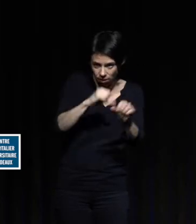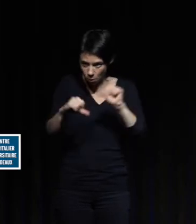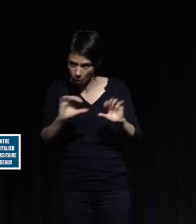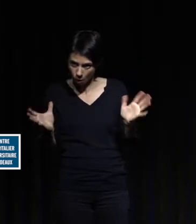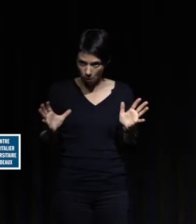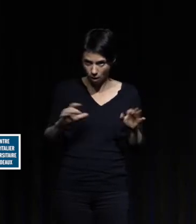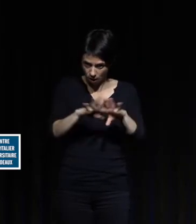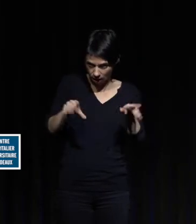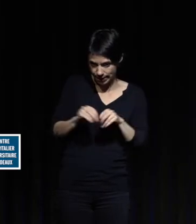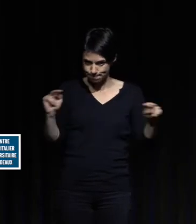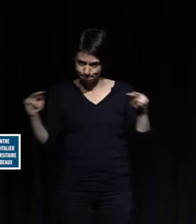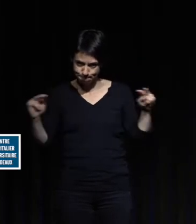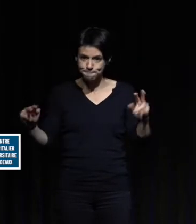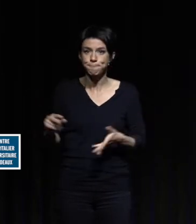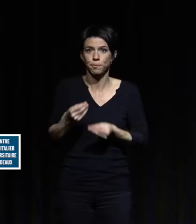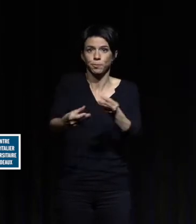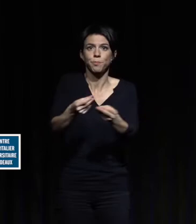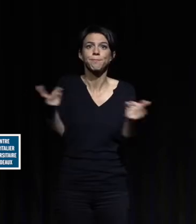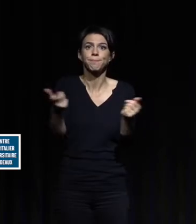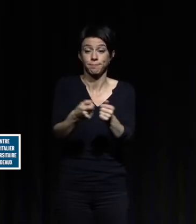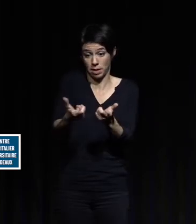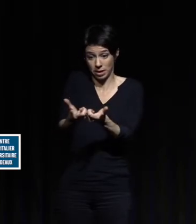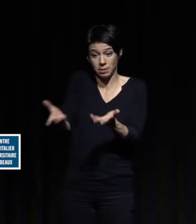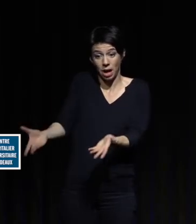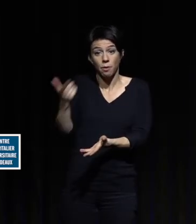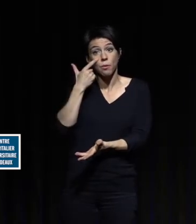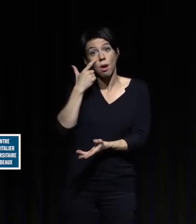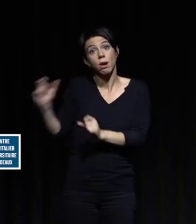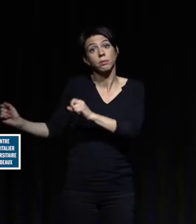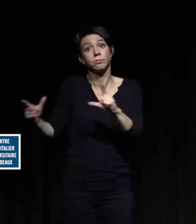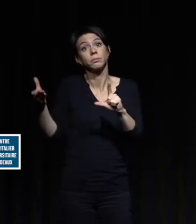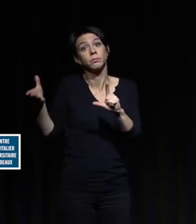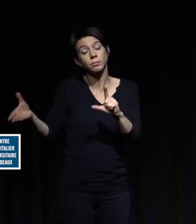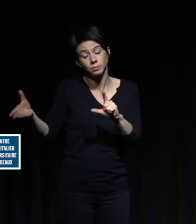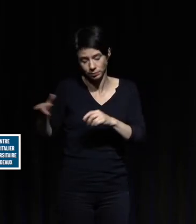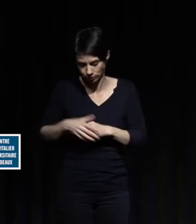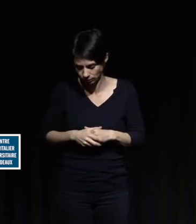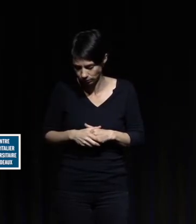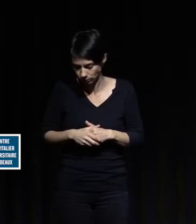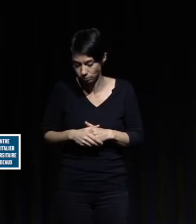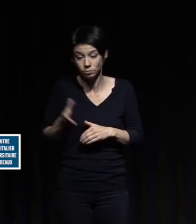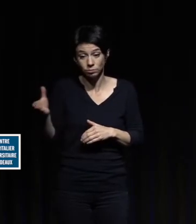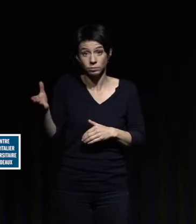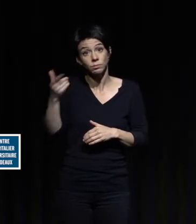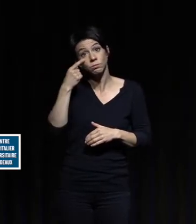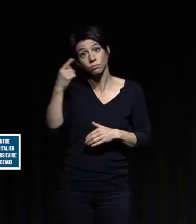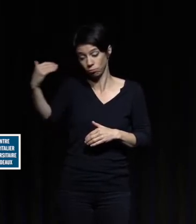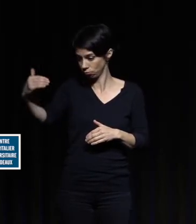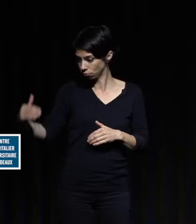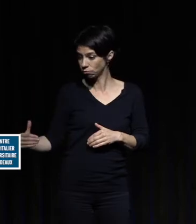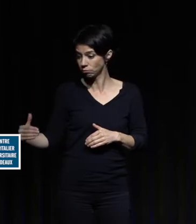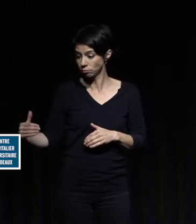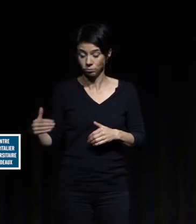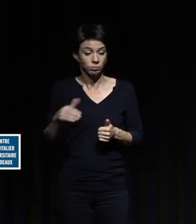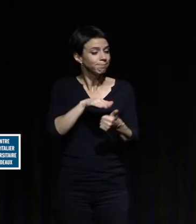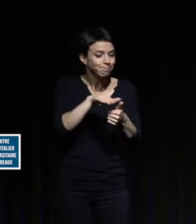la maladie. Et vous voyez sur cette diapositive que il existe beaucoup d'alternatives parce que